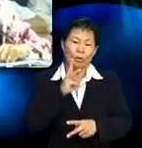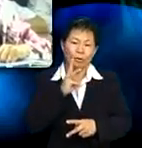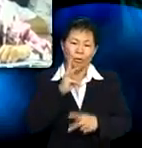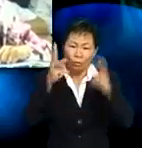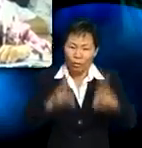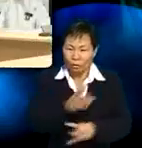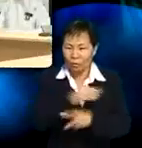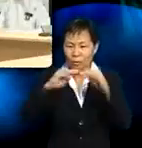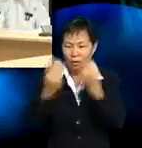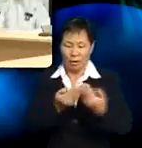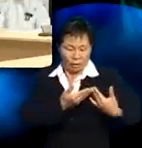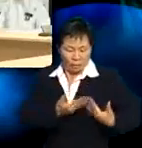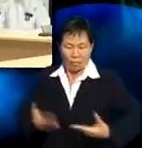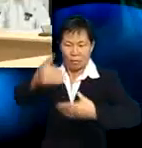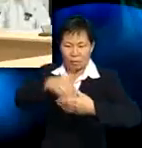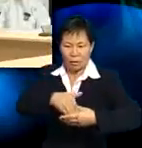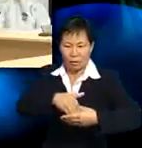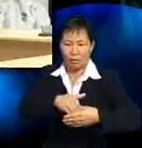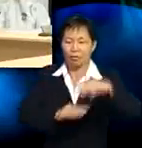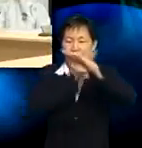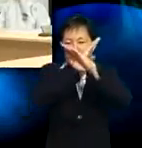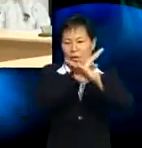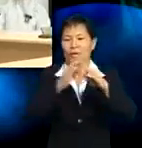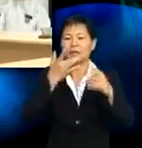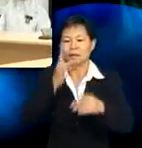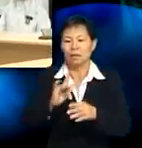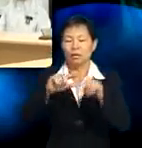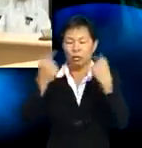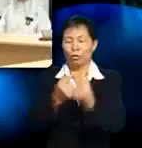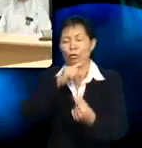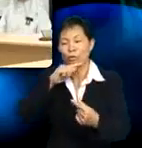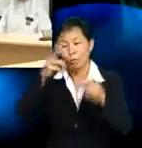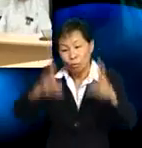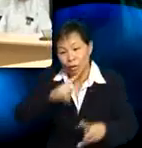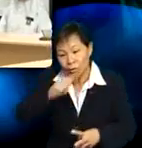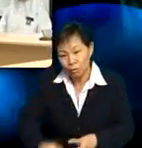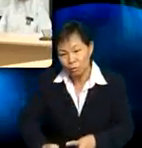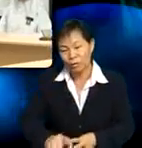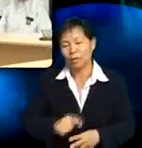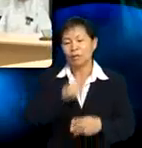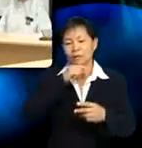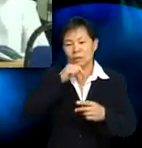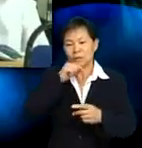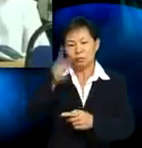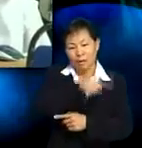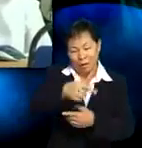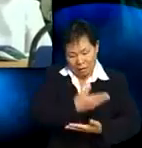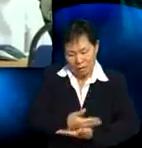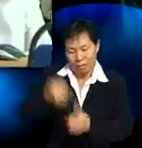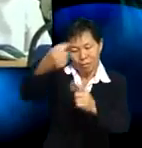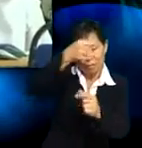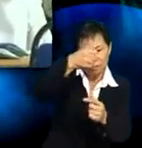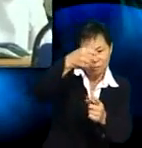sudah mempunyai obligasinya adalah membela nasib tua malah undang-undang negara juga melarang anak-anak melakukan